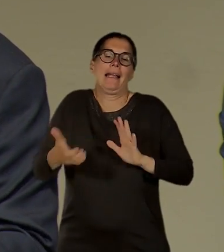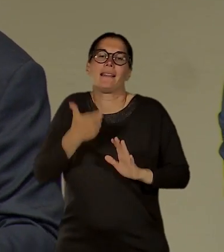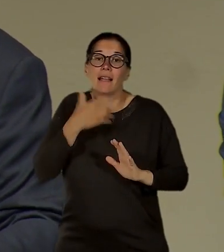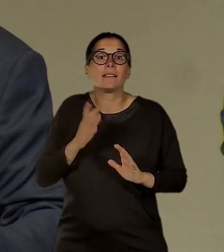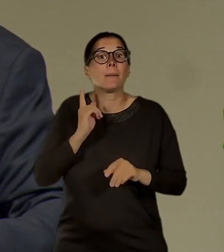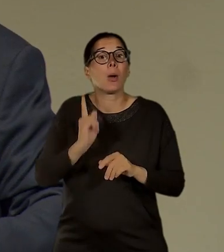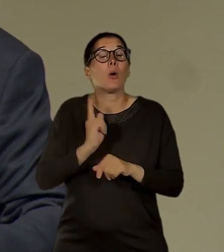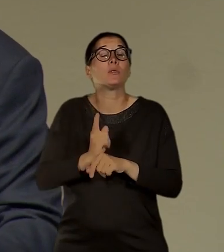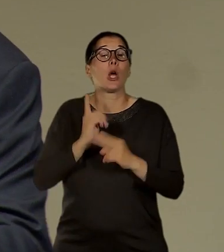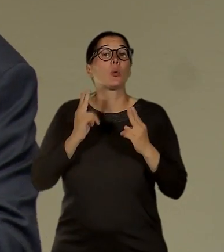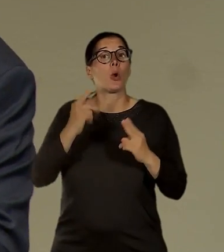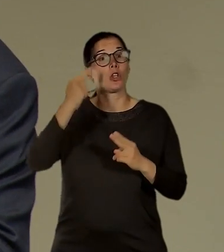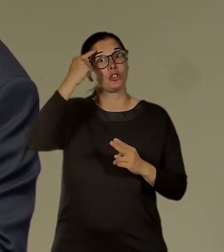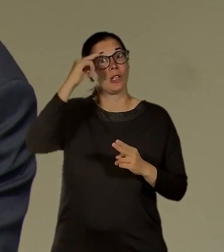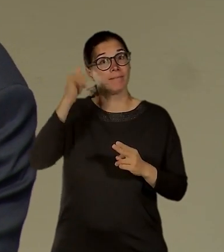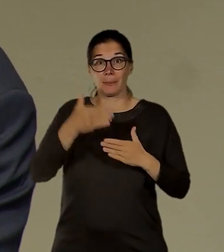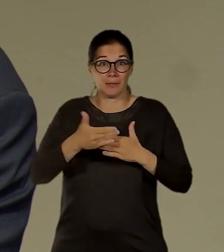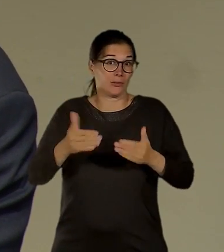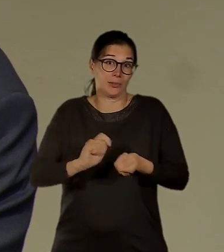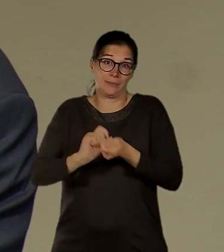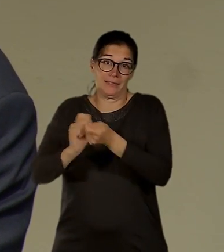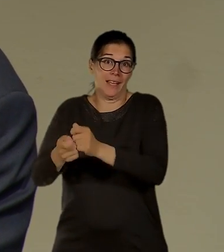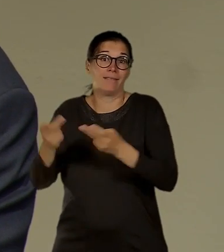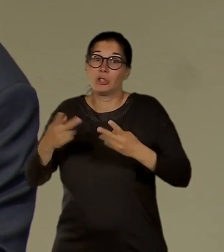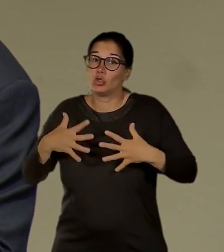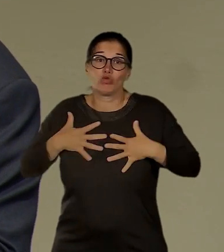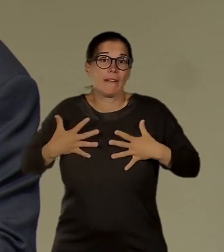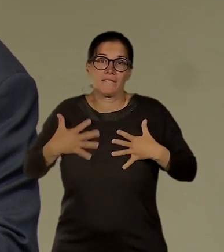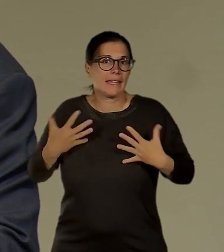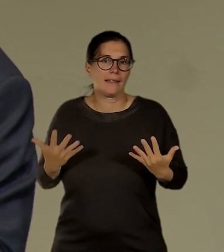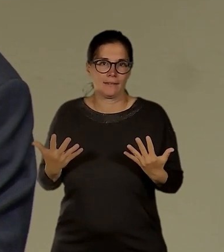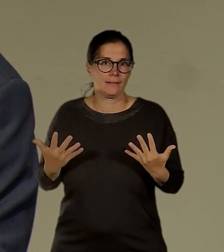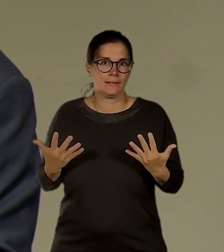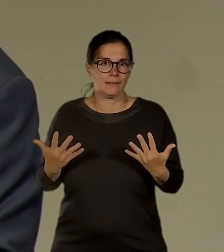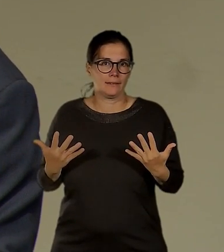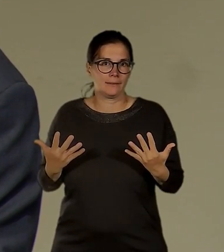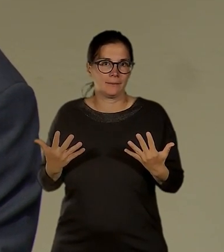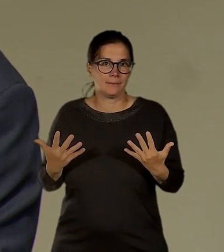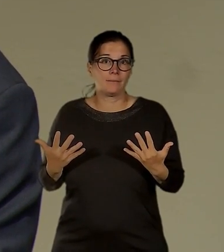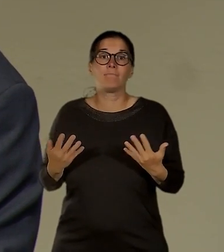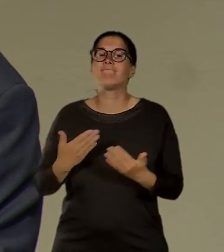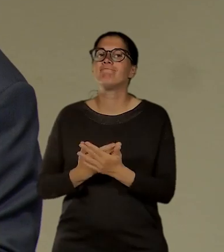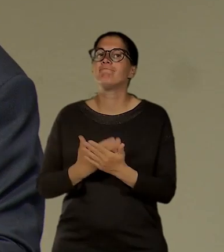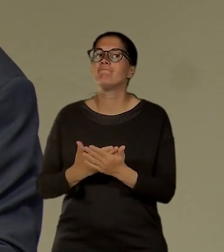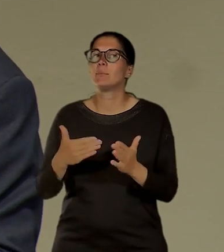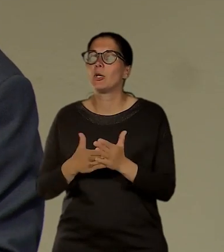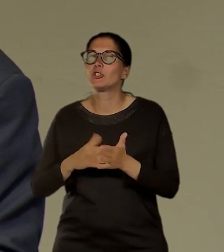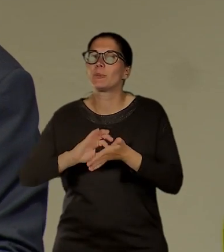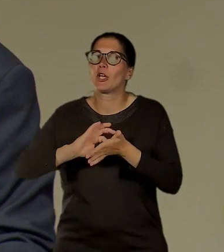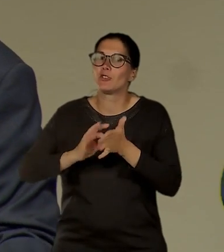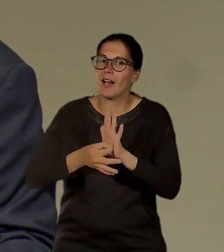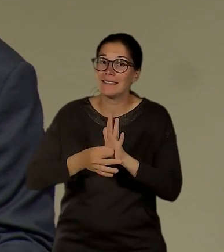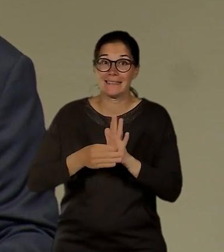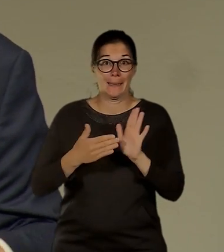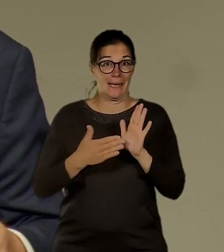si uvědomit, že se to proměňuje, že to je strašně živej organismus a že to vyžaduje jako určitý čas a tu